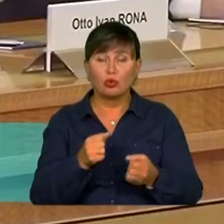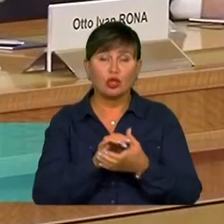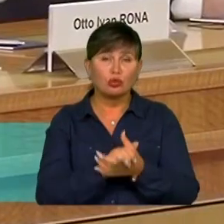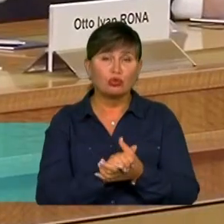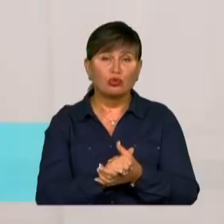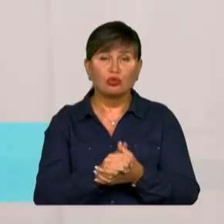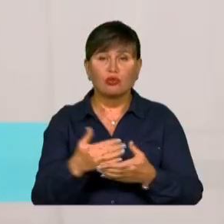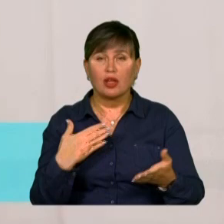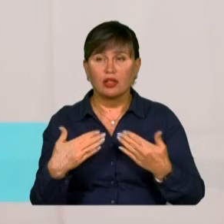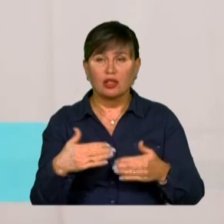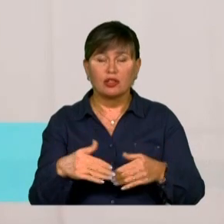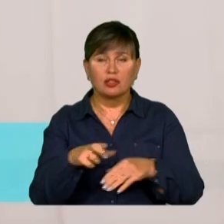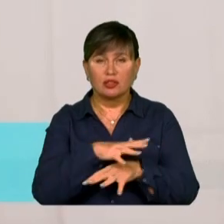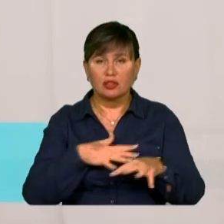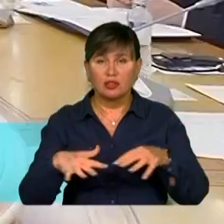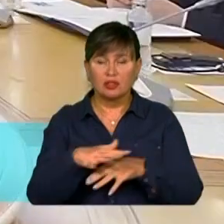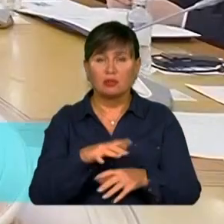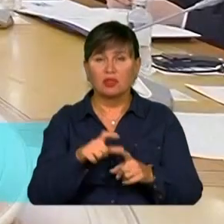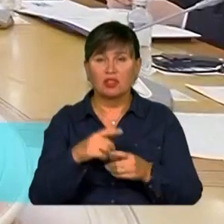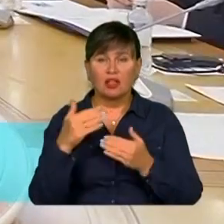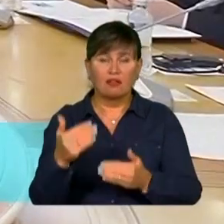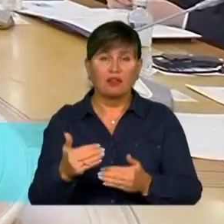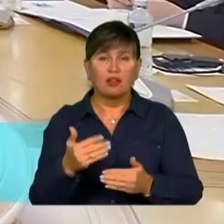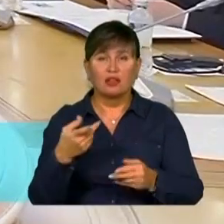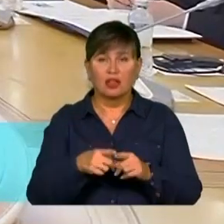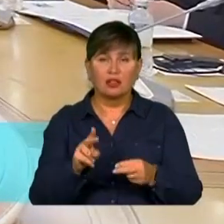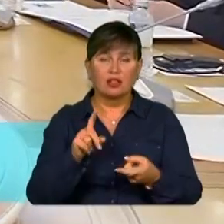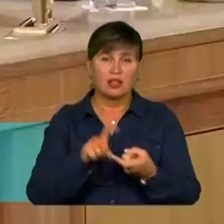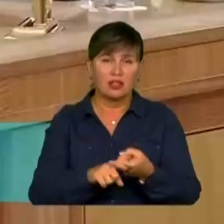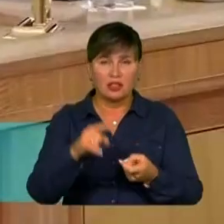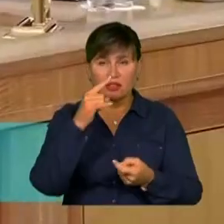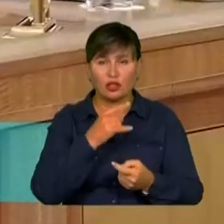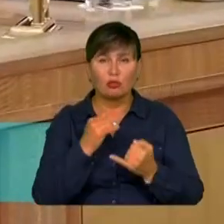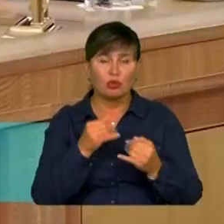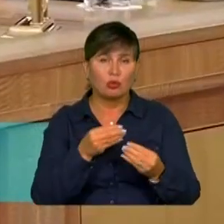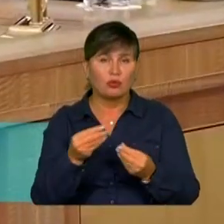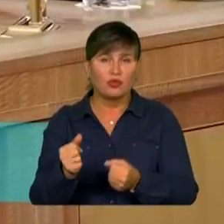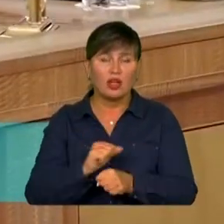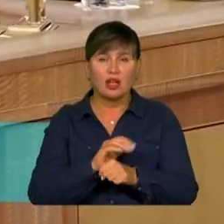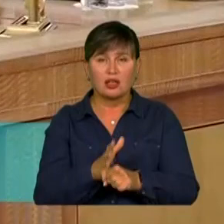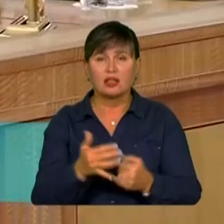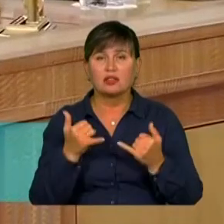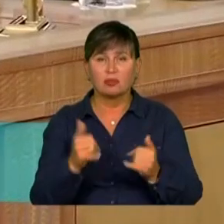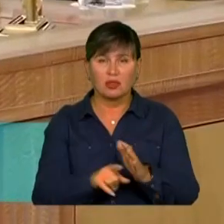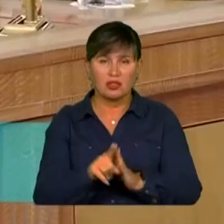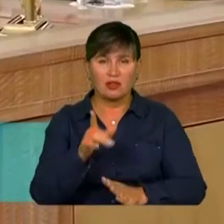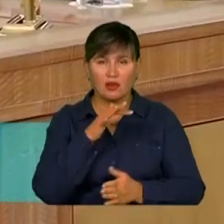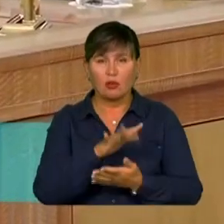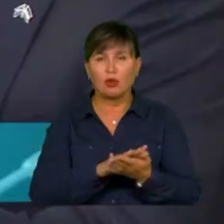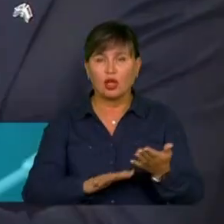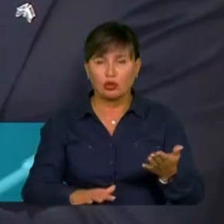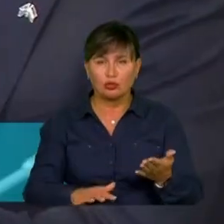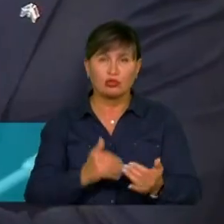отношения стран и народов. По словам венгерского премьера, на непрерывные контакты с Казахстаном плохо повлиял коронавирус. Теперь настало время